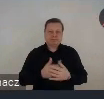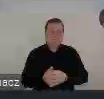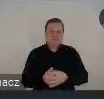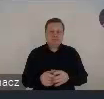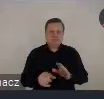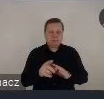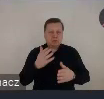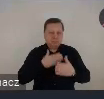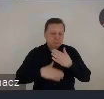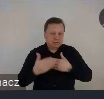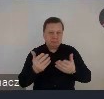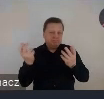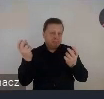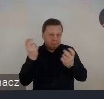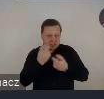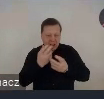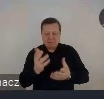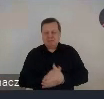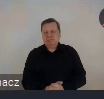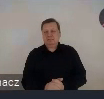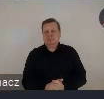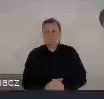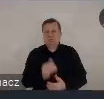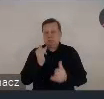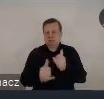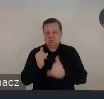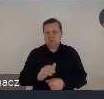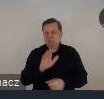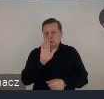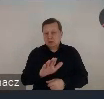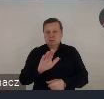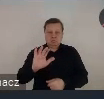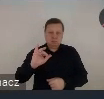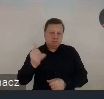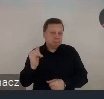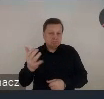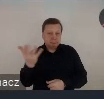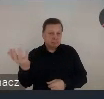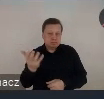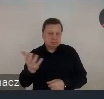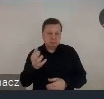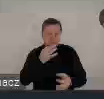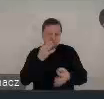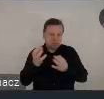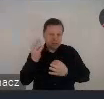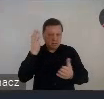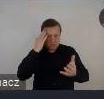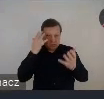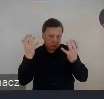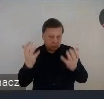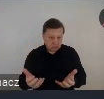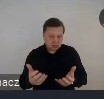dla Państwa przydatne. A gdyby chcieli Państwo jeszcze się o coś dowiedzieć, no